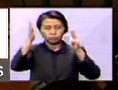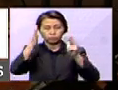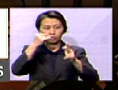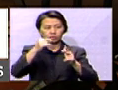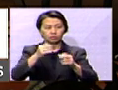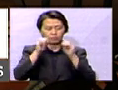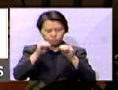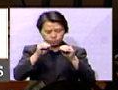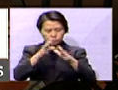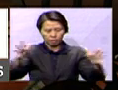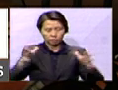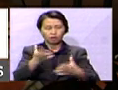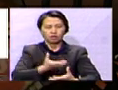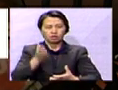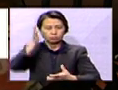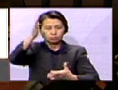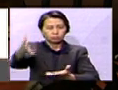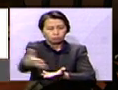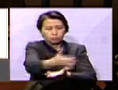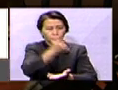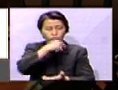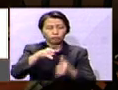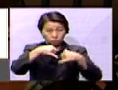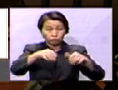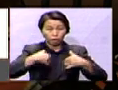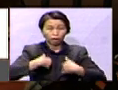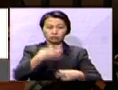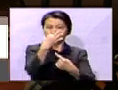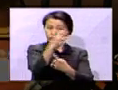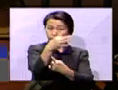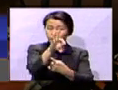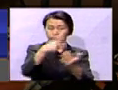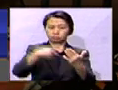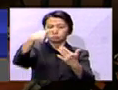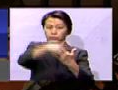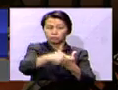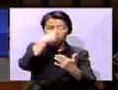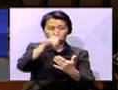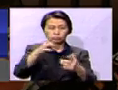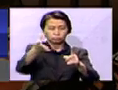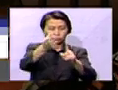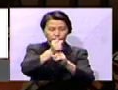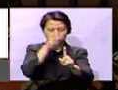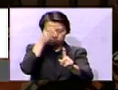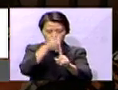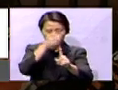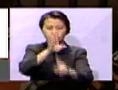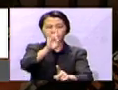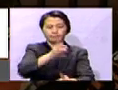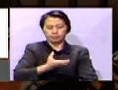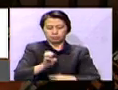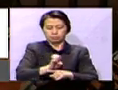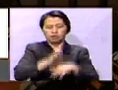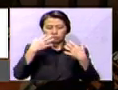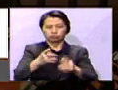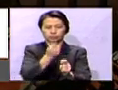menuai lebih banyak pingat selepas ini. Kerana masih ada lagi 19 acara untuk mencapai sasaran 8 pingat emas yang